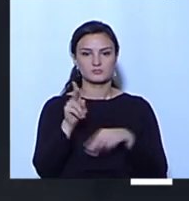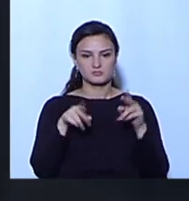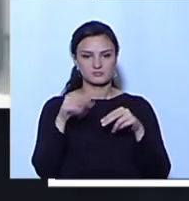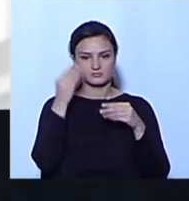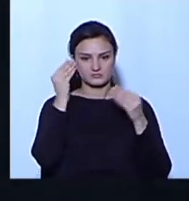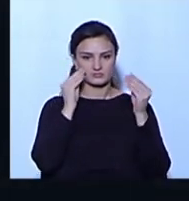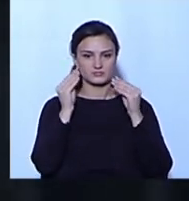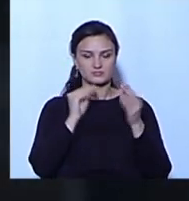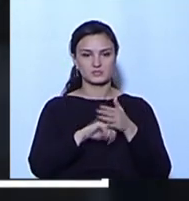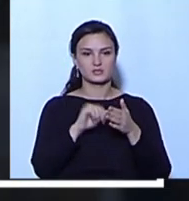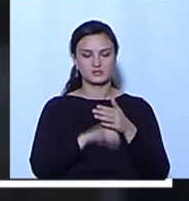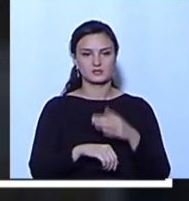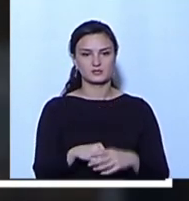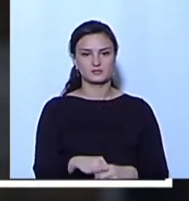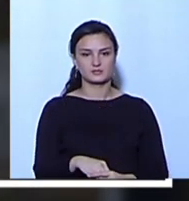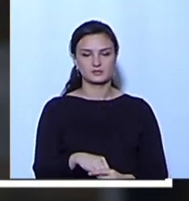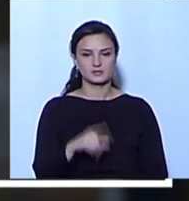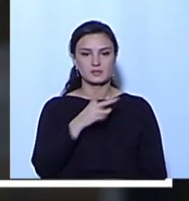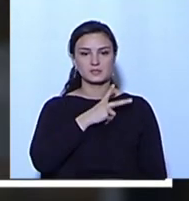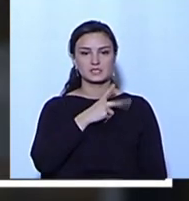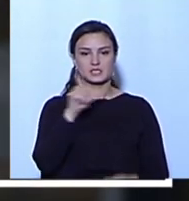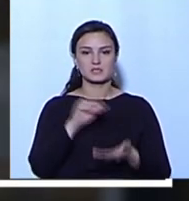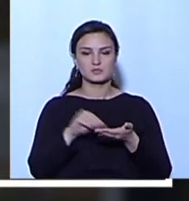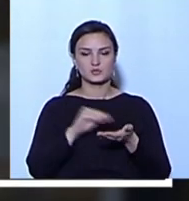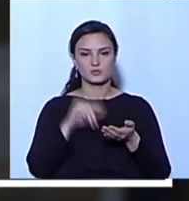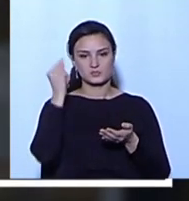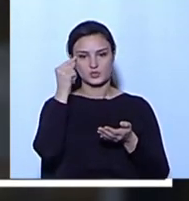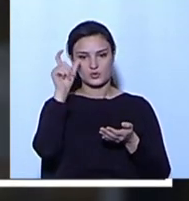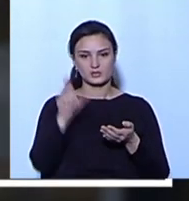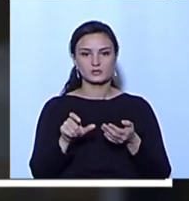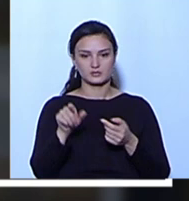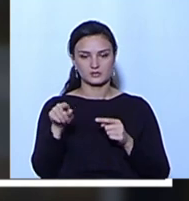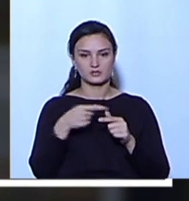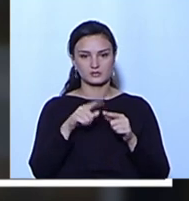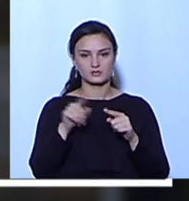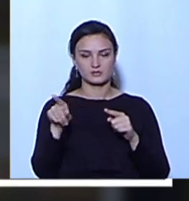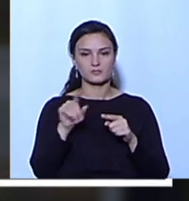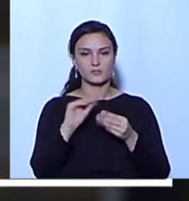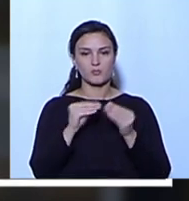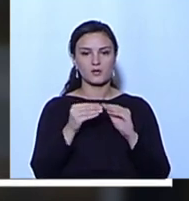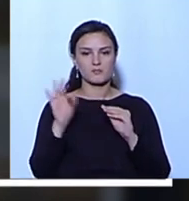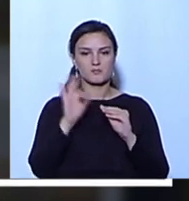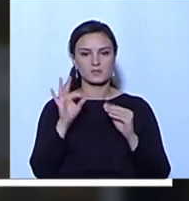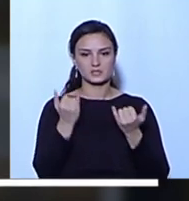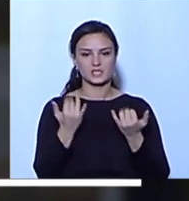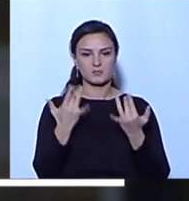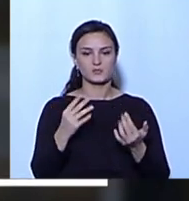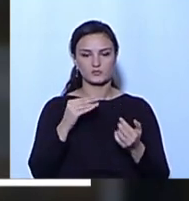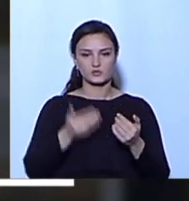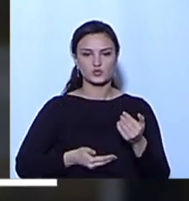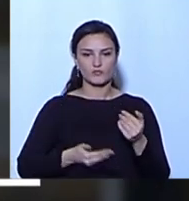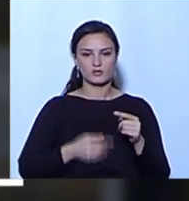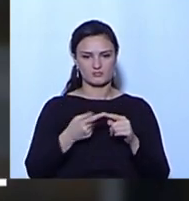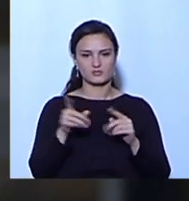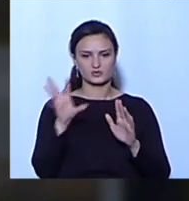მიზეზი ხდება. ბრიტანელი მწერალი ფსიქოანალიტიკოსი სიუზი ორბახი არსებულ პრობლემას თანამედროვე ცხოვრების